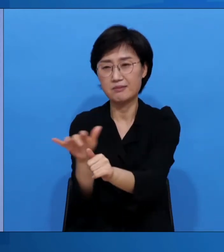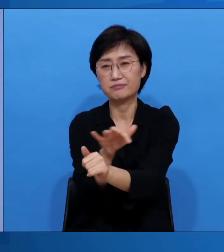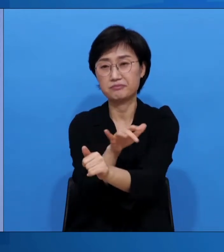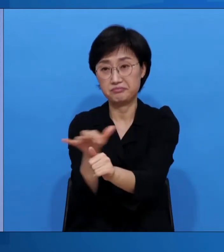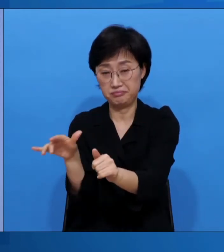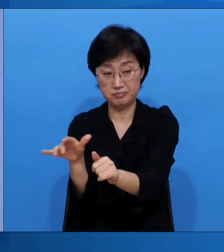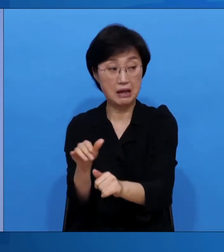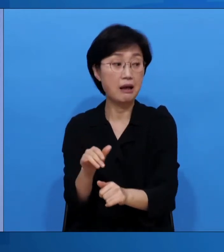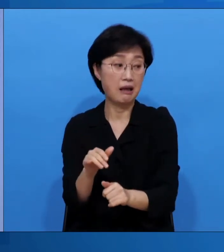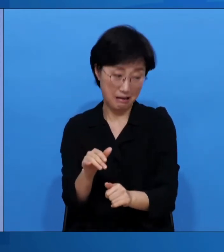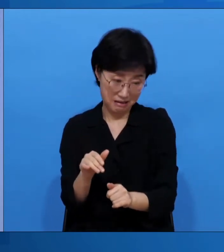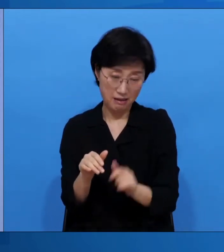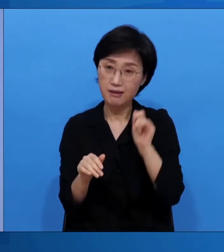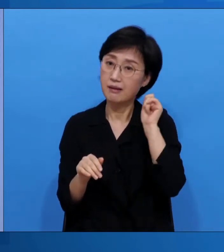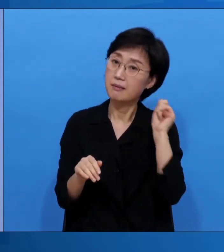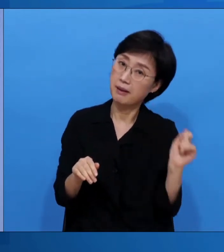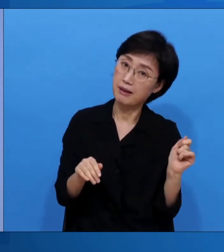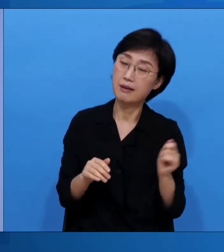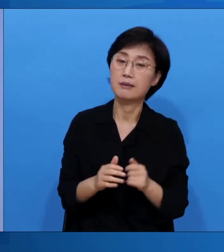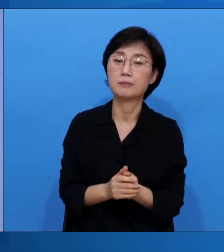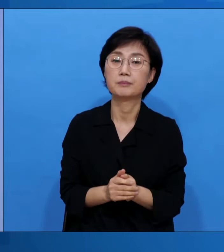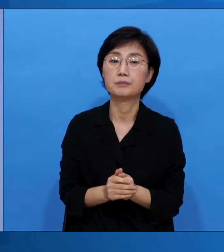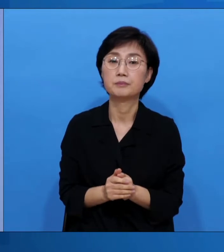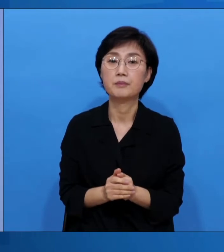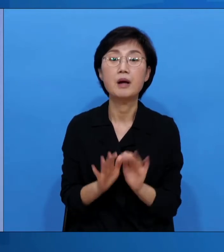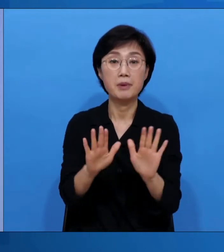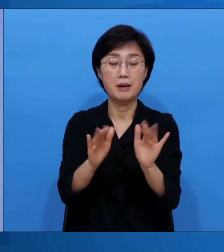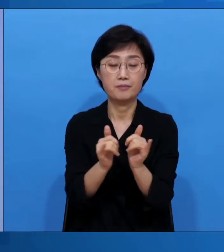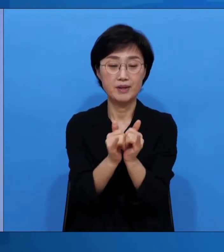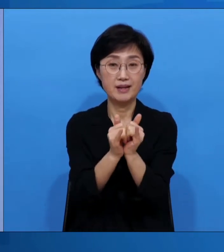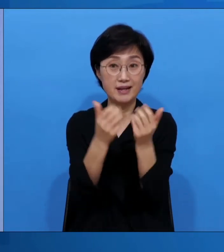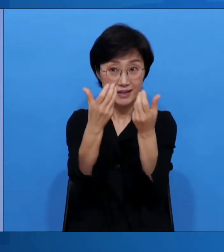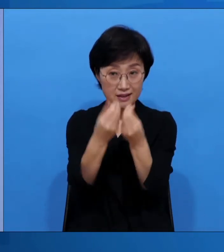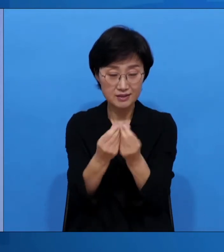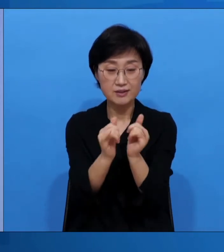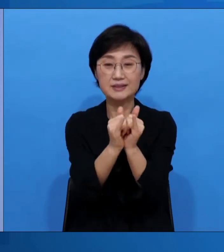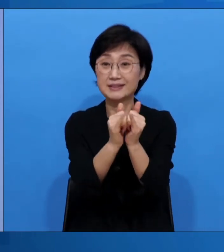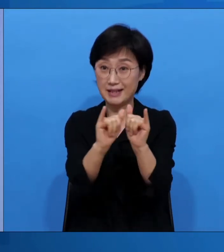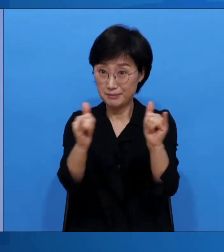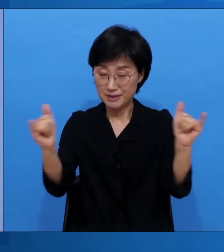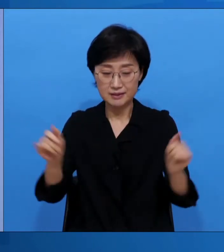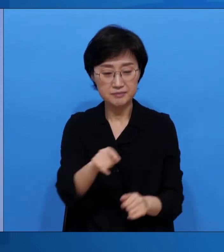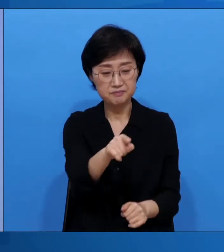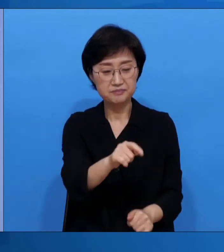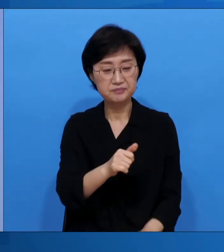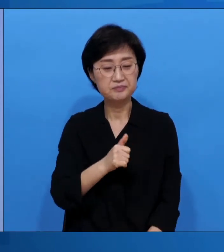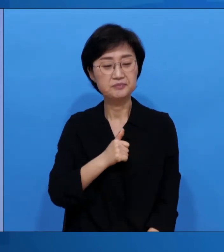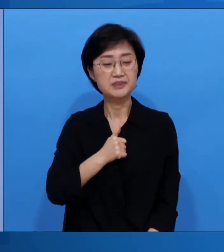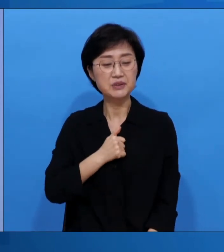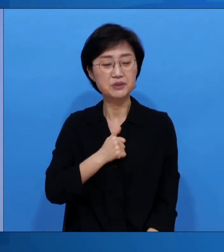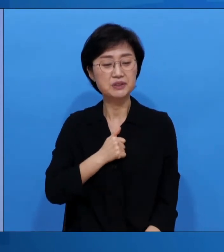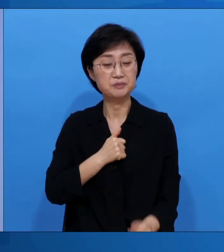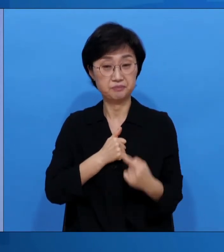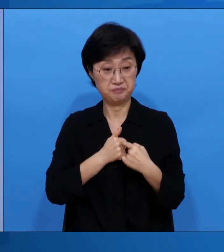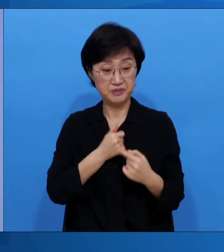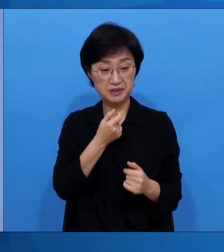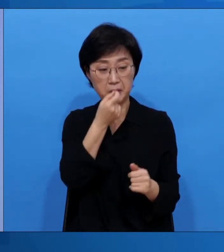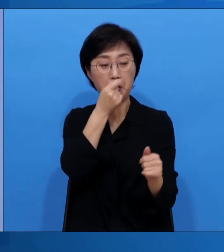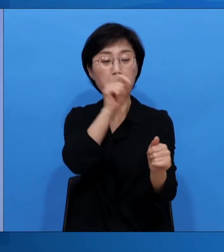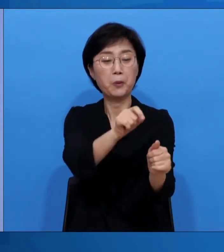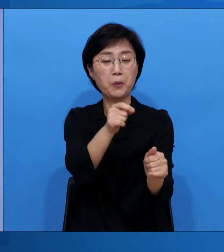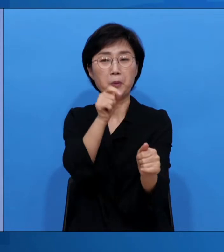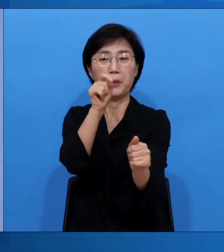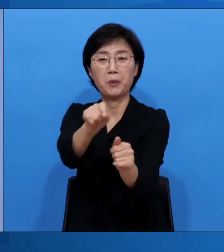여러분, 모든 사람에게요, 자존심 상하는 말 해보세요. 다 무너집니다. And so think about it. If you go and hurt